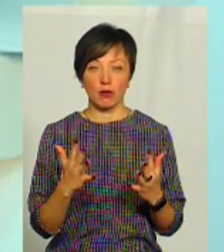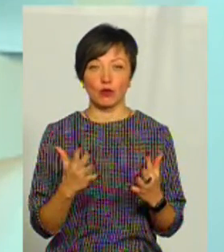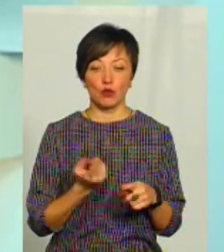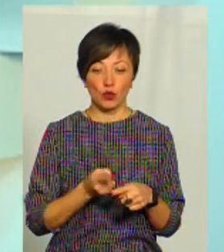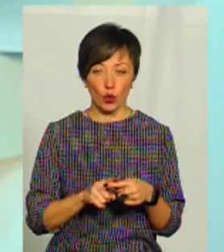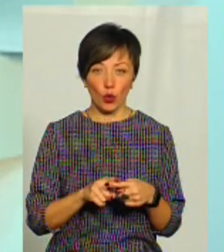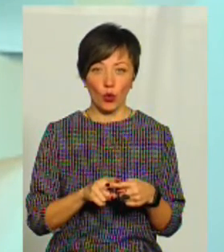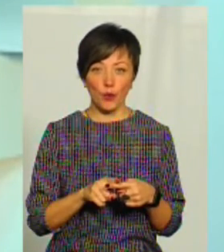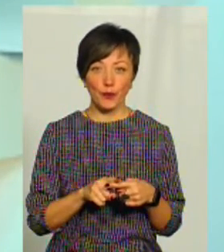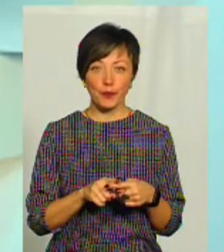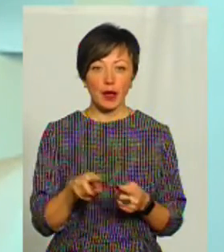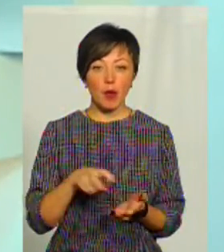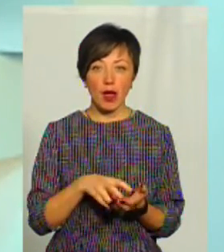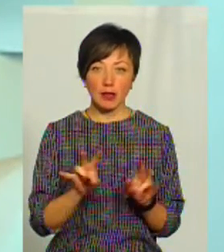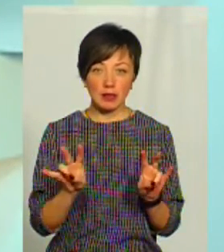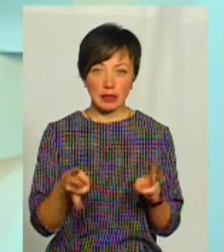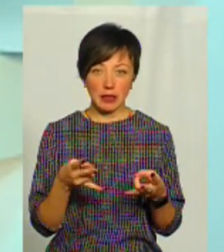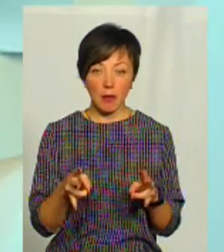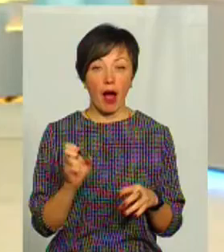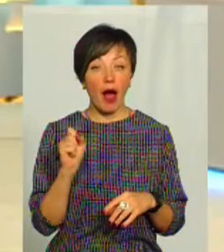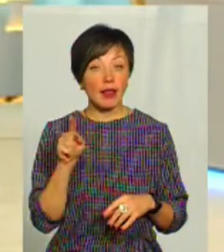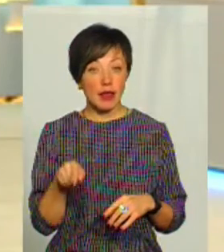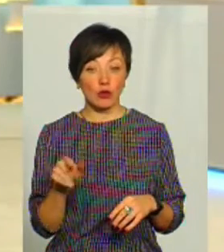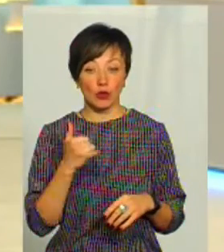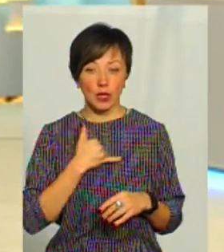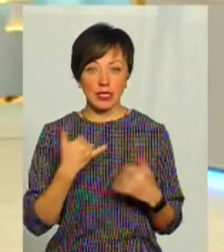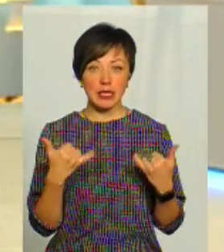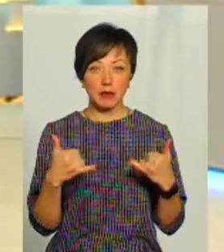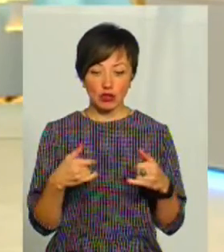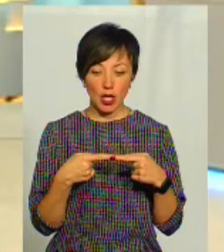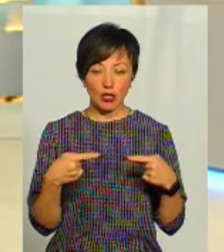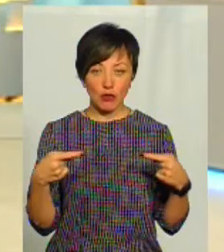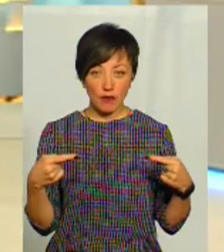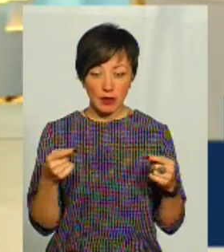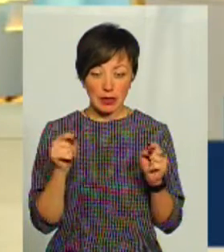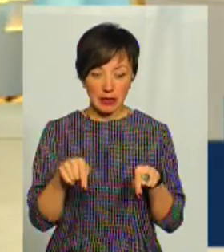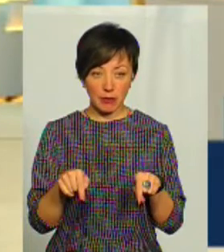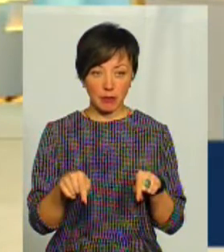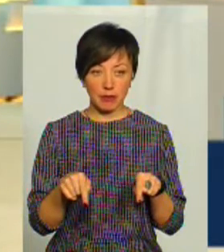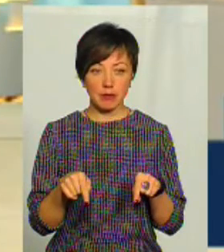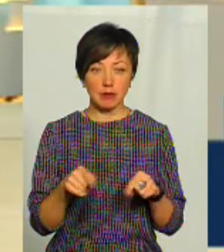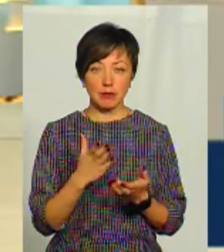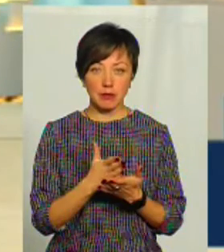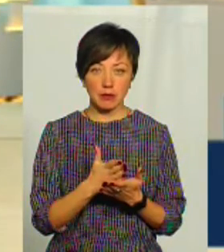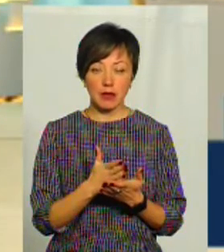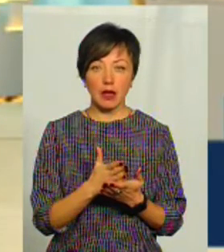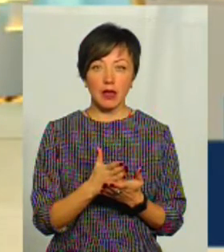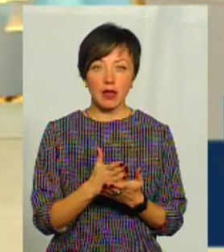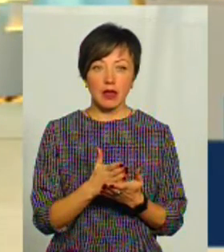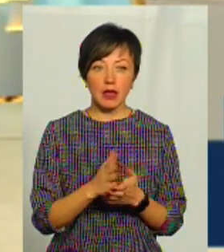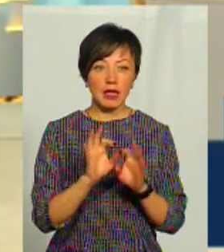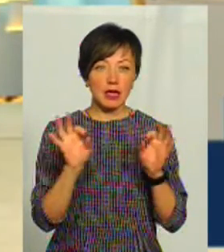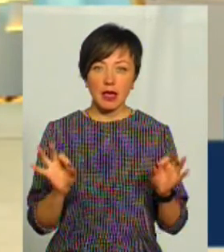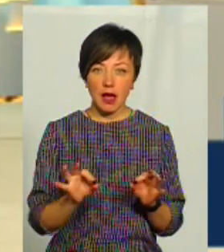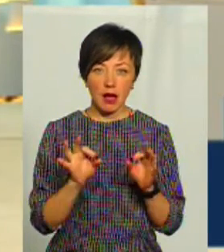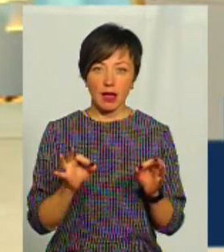якраз цього боятися не треба. А те, що от у нас хімічні речовини, які знаходяться там, не вступають ні